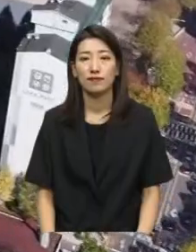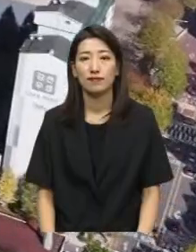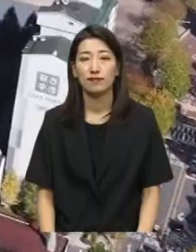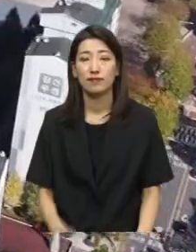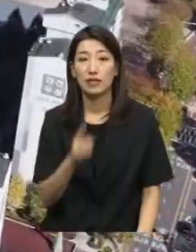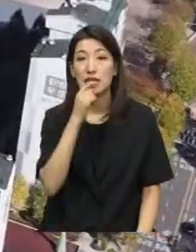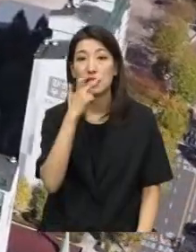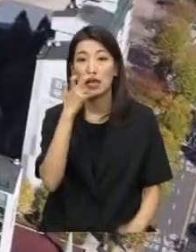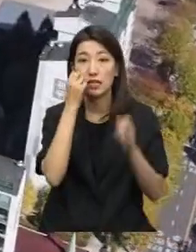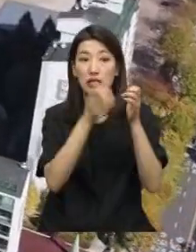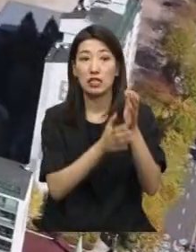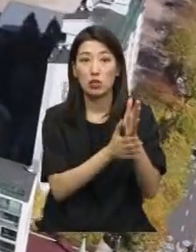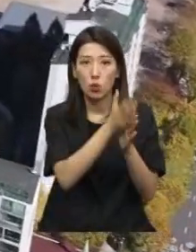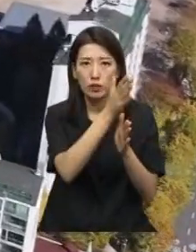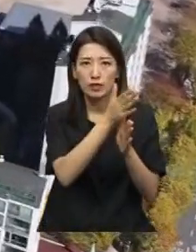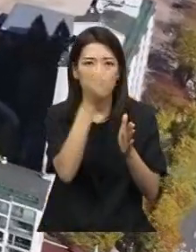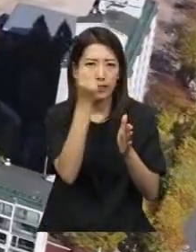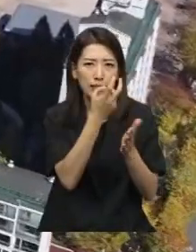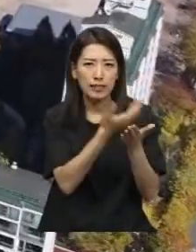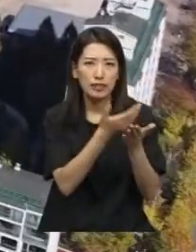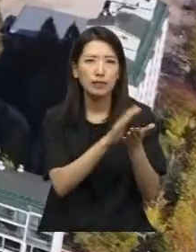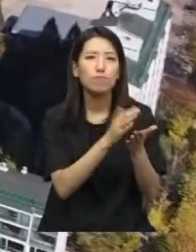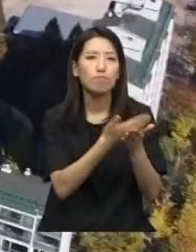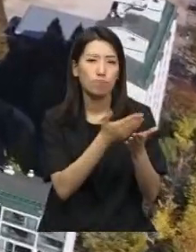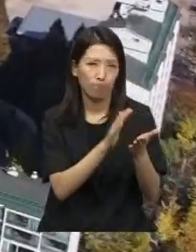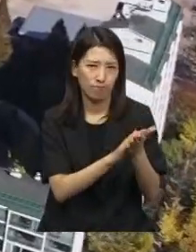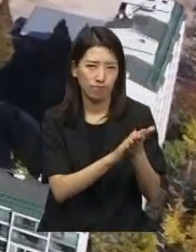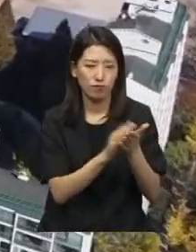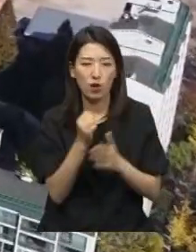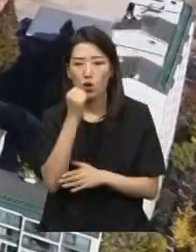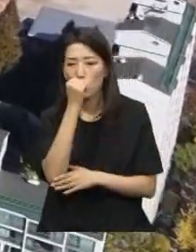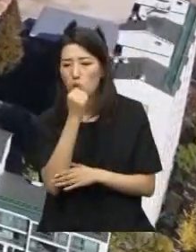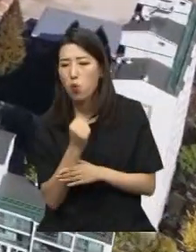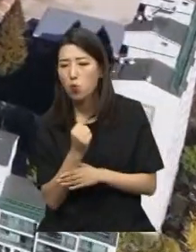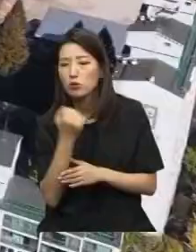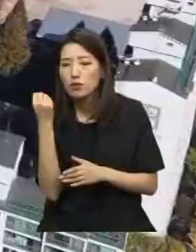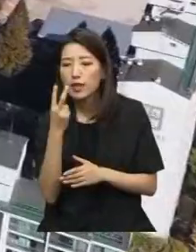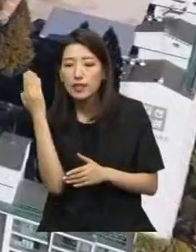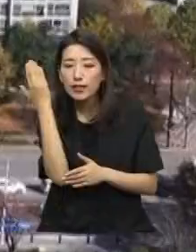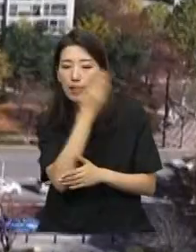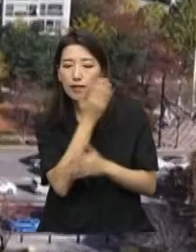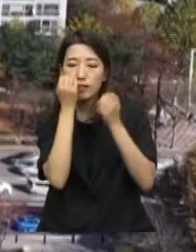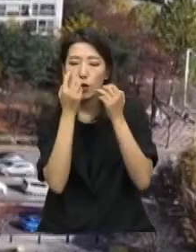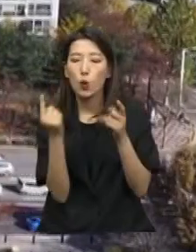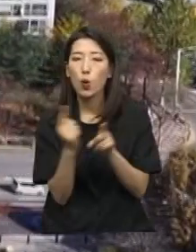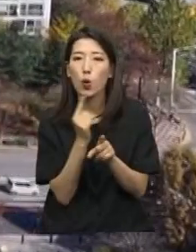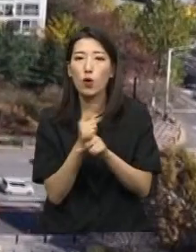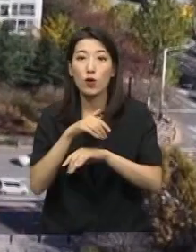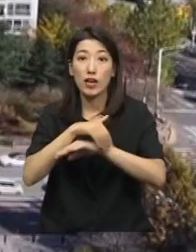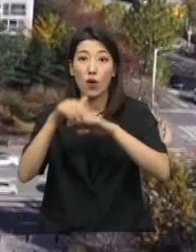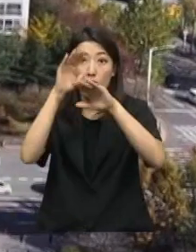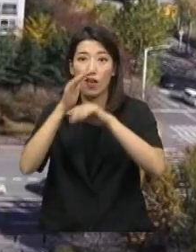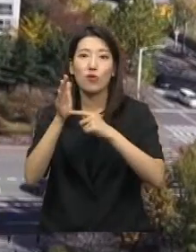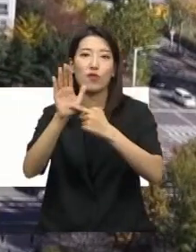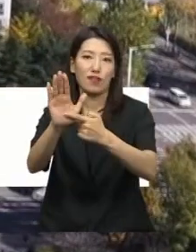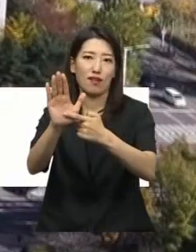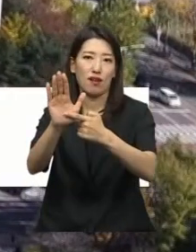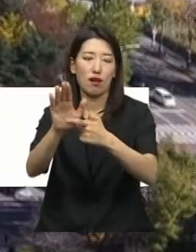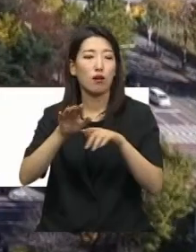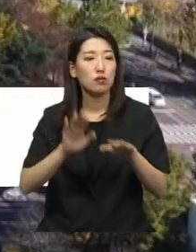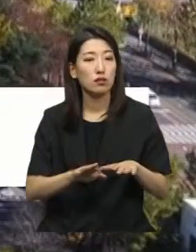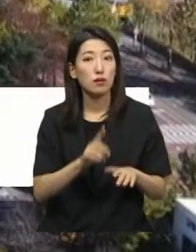신도시 재정비의 밑그림이 될 노후 계획도시 정비 기본 계획안이 공개됐습니다 현재 일산의 평균